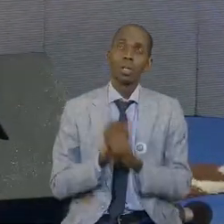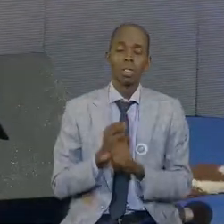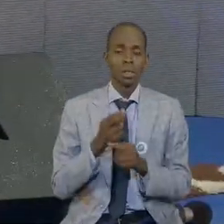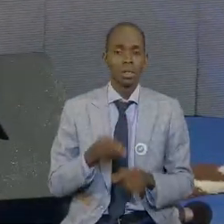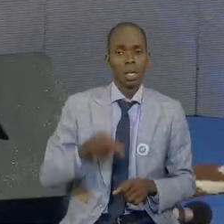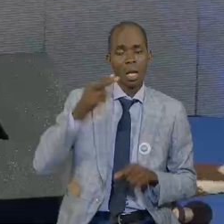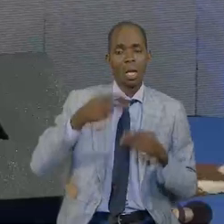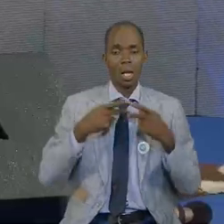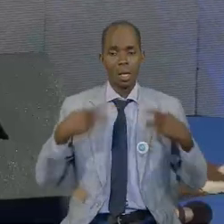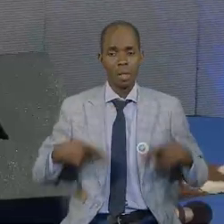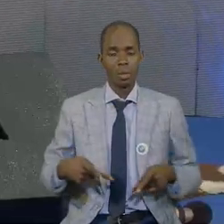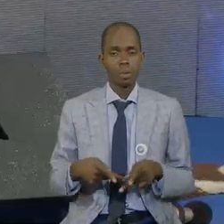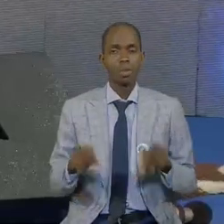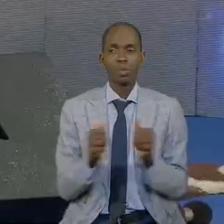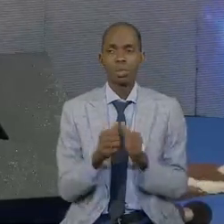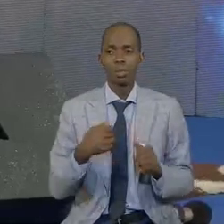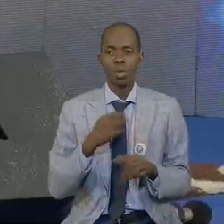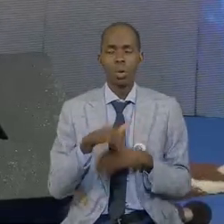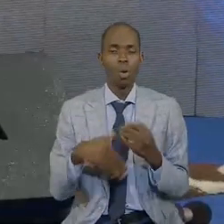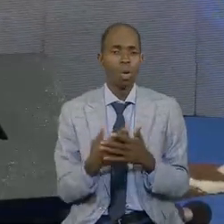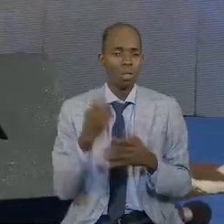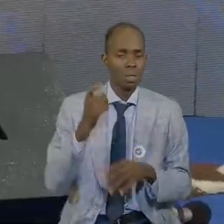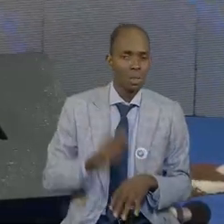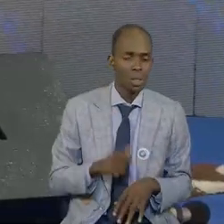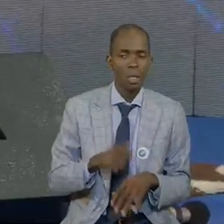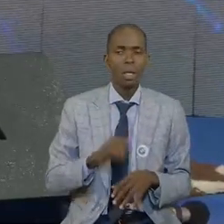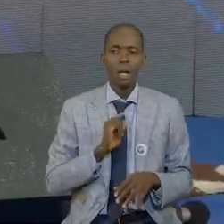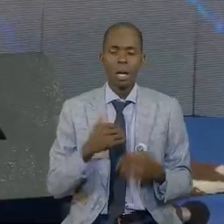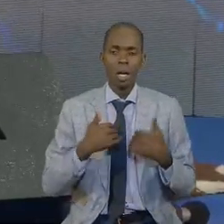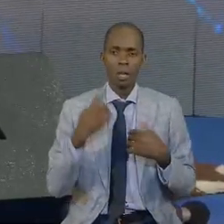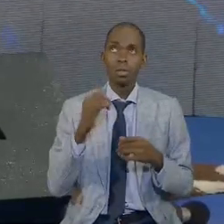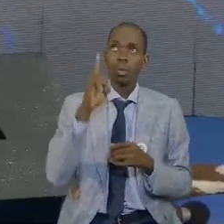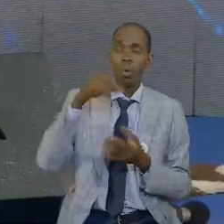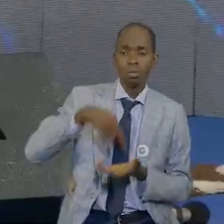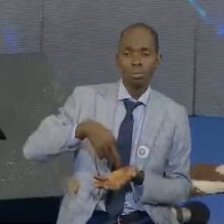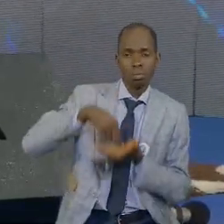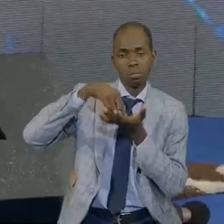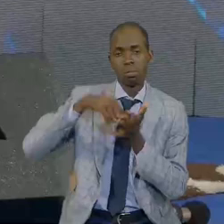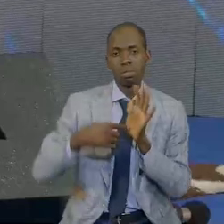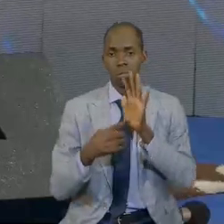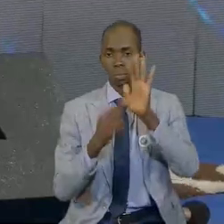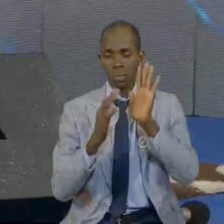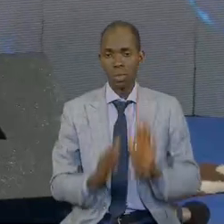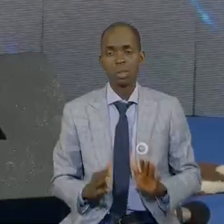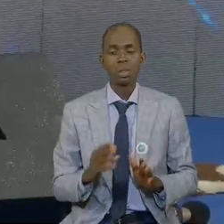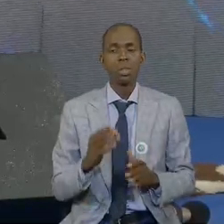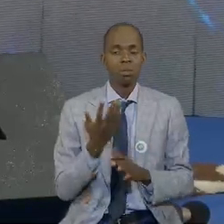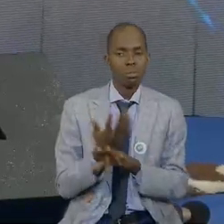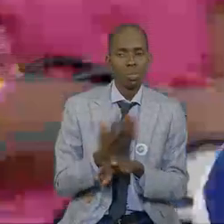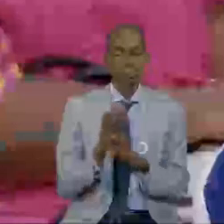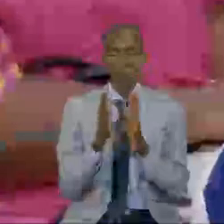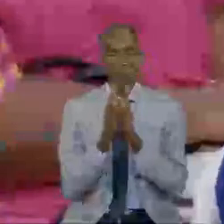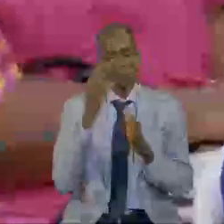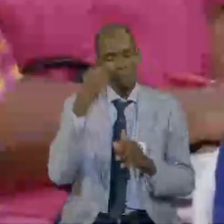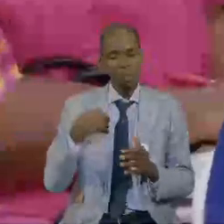the time. I have the intercessor with me all the time. I have that God that cannot fail. will, that heart will stop palpitating.